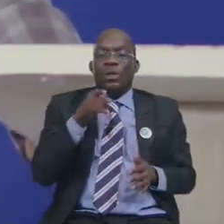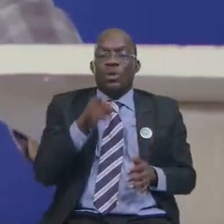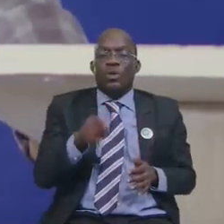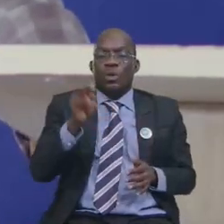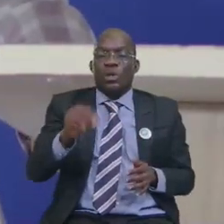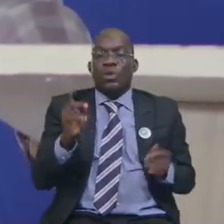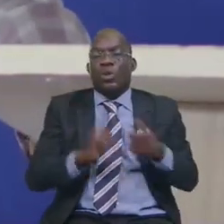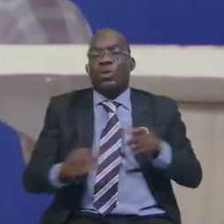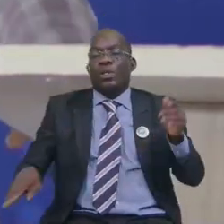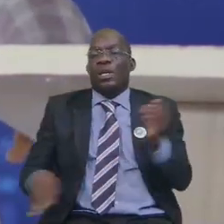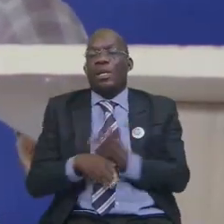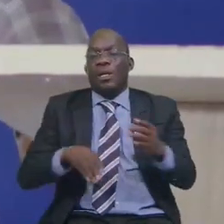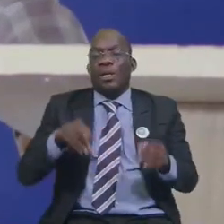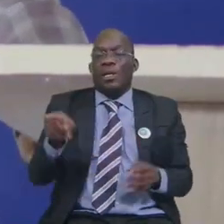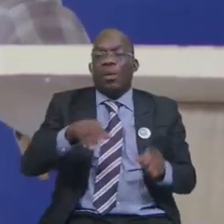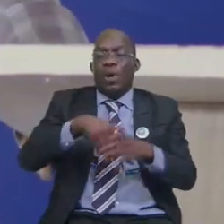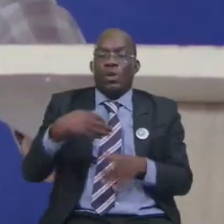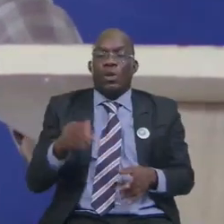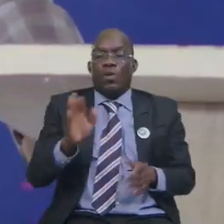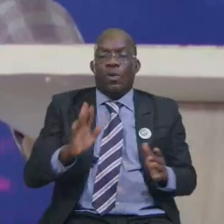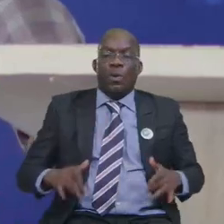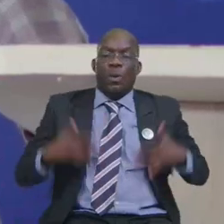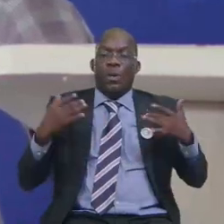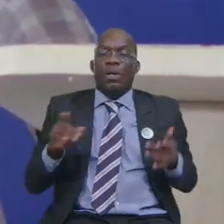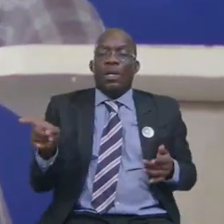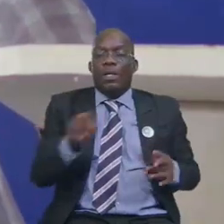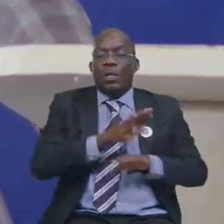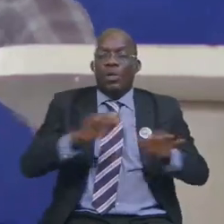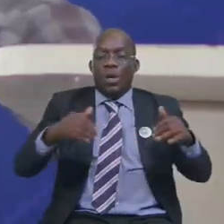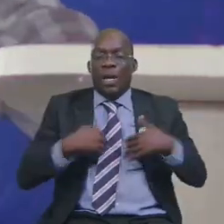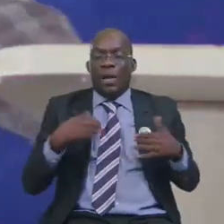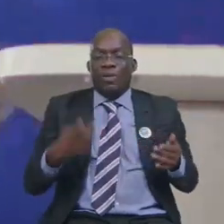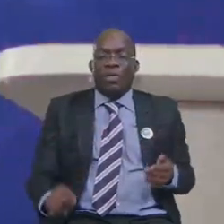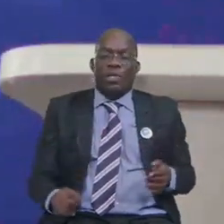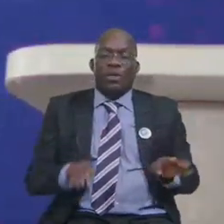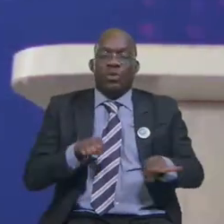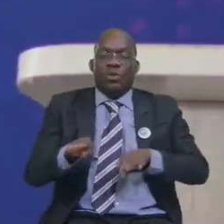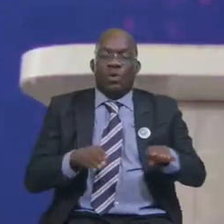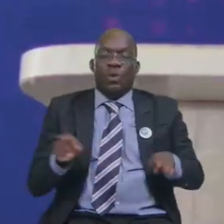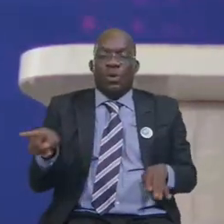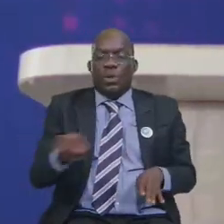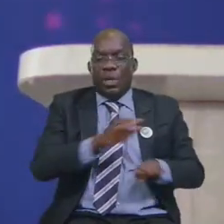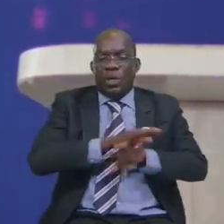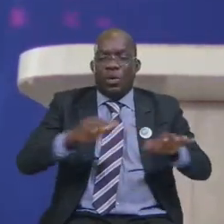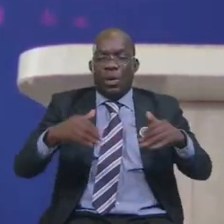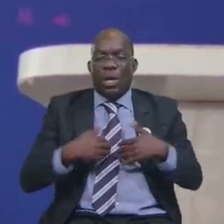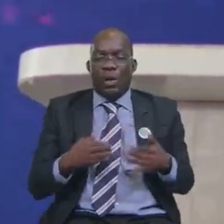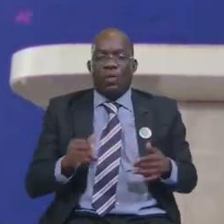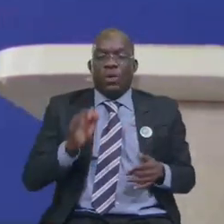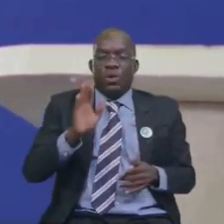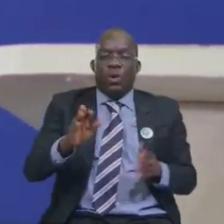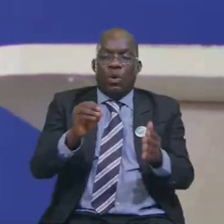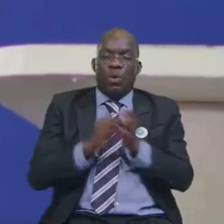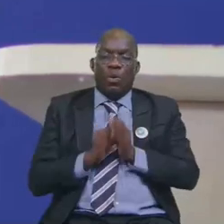qui se balade ceux qui n'ont pas ton teint et non pas ton engagement et